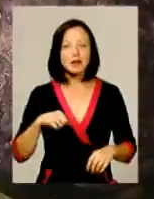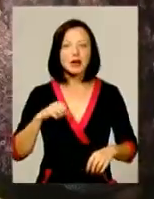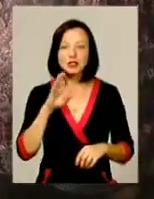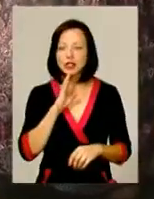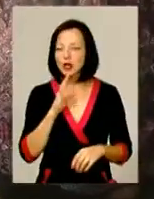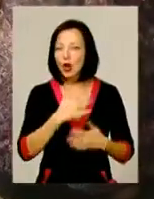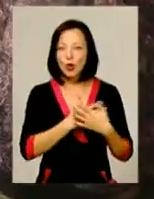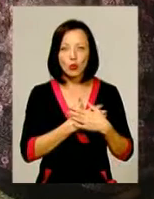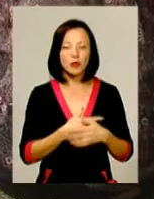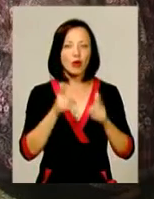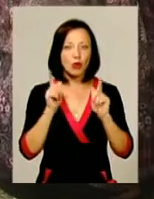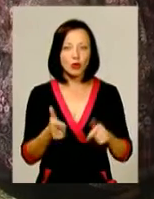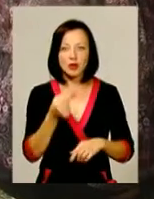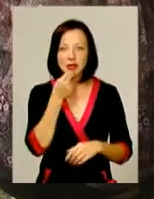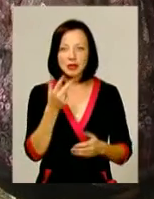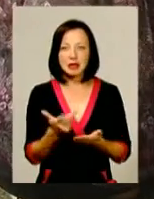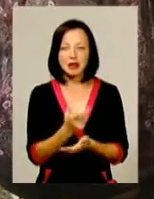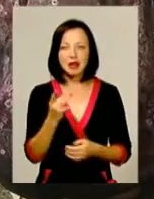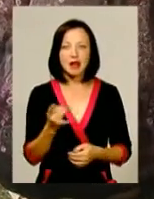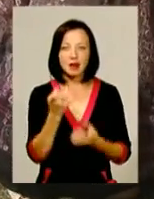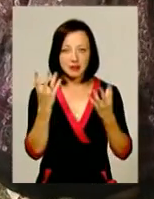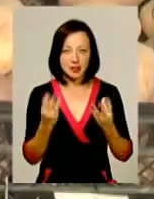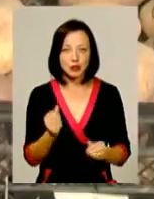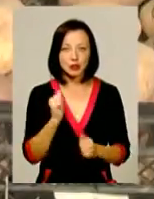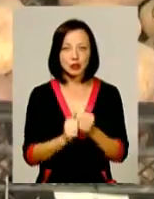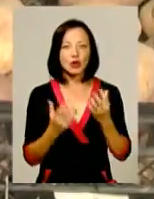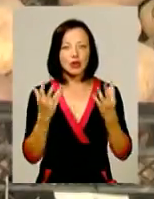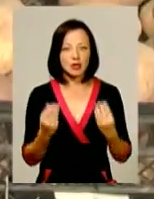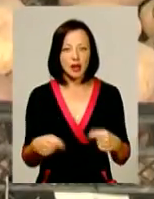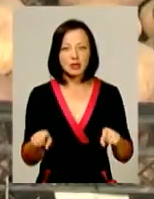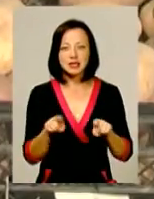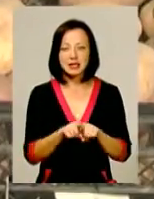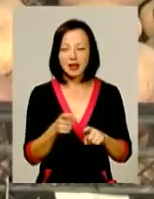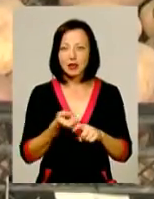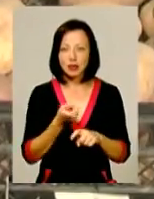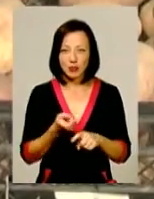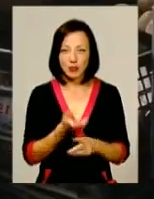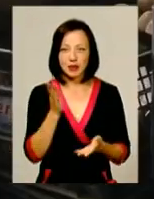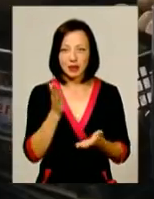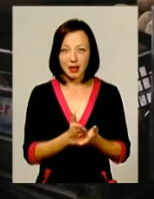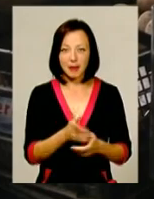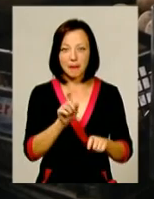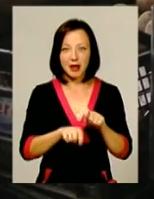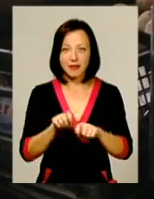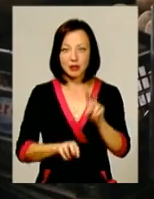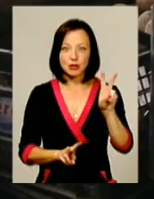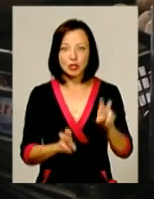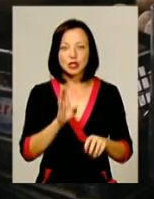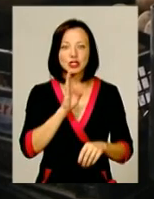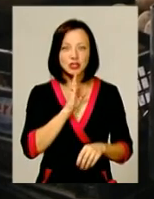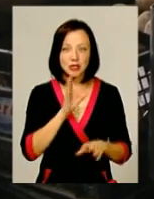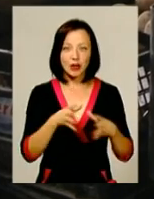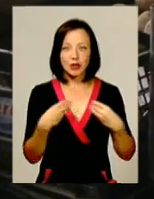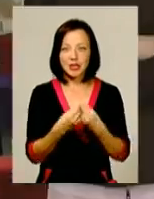любить, настільки, що ладна її їсти тричі на день і щодня. Звісно, стільки бульби, скільки родить її перевірені сорти, жінка і її